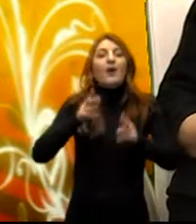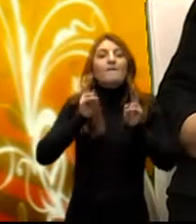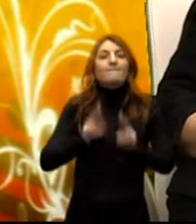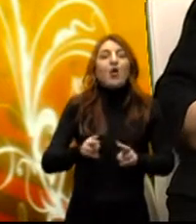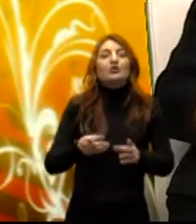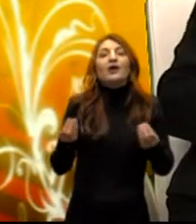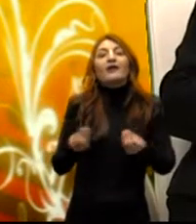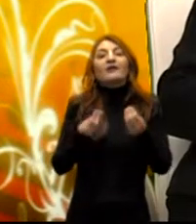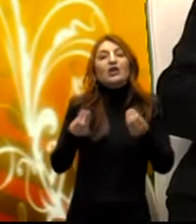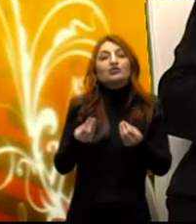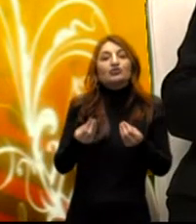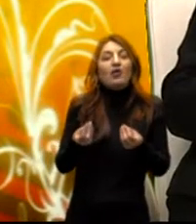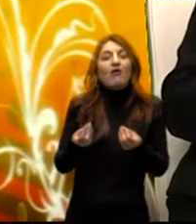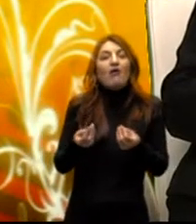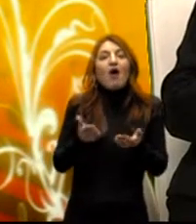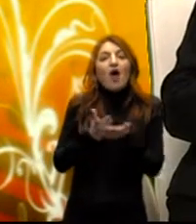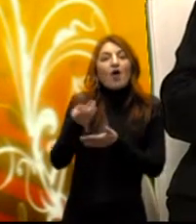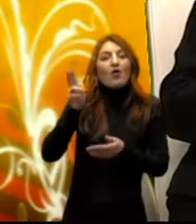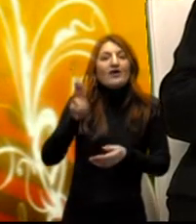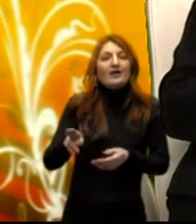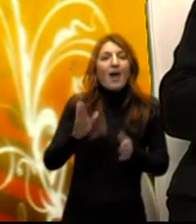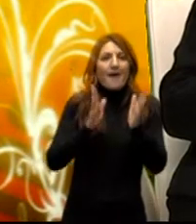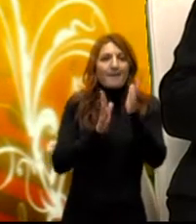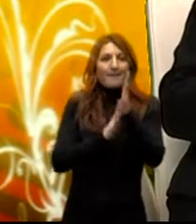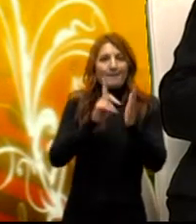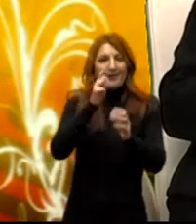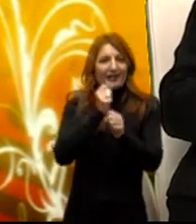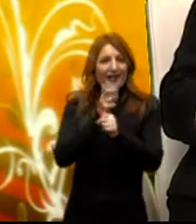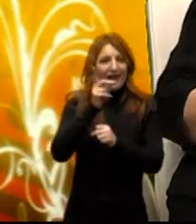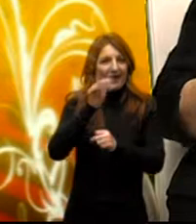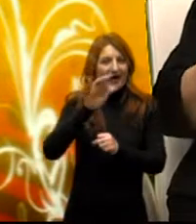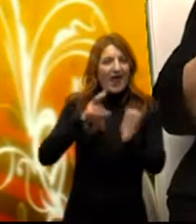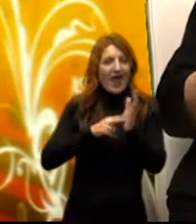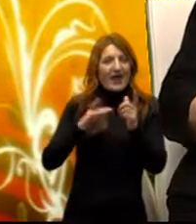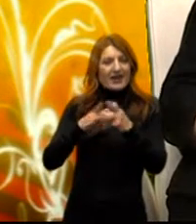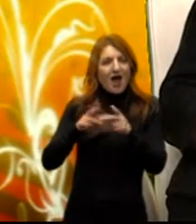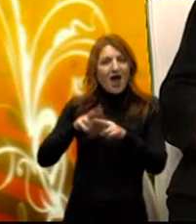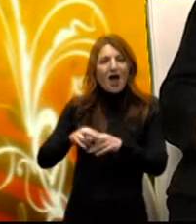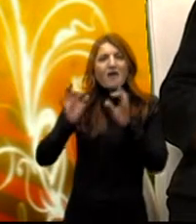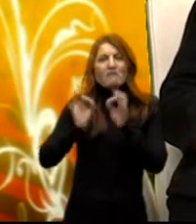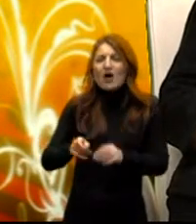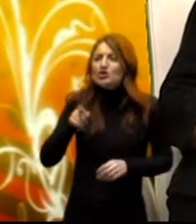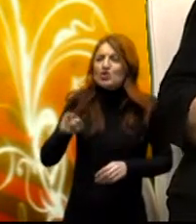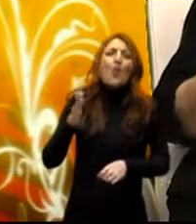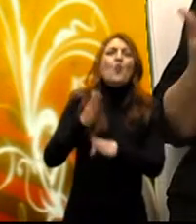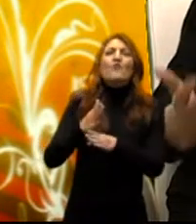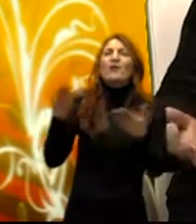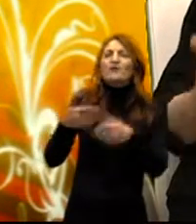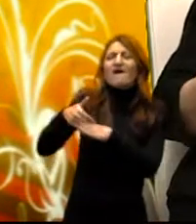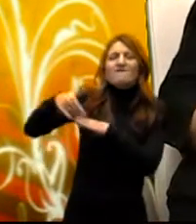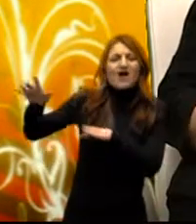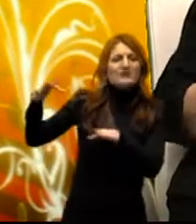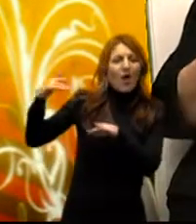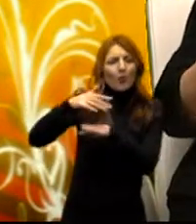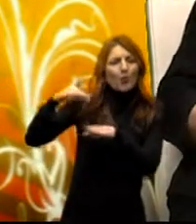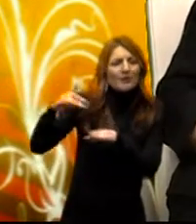i za neku glavobolju, kao ako imate inače migrenu za migrenu, jer baš za migrenu uvijek neki vanjski uzroci, napor i